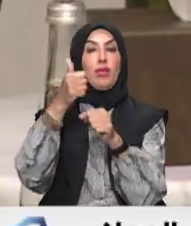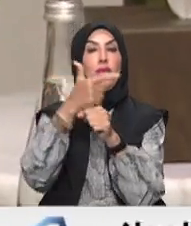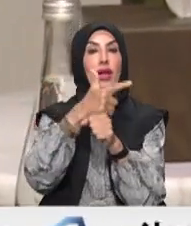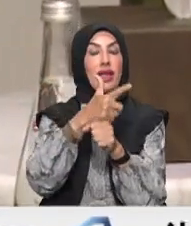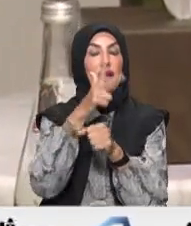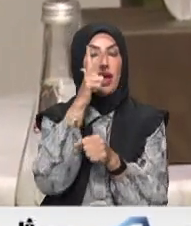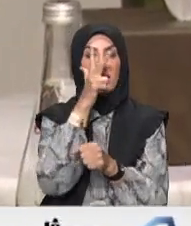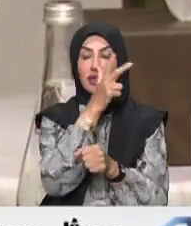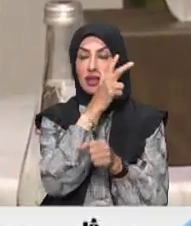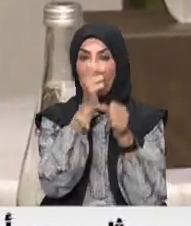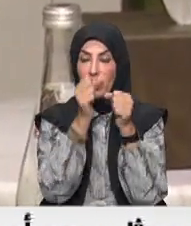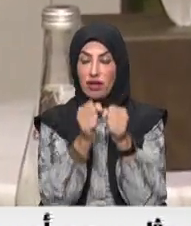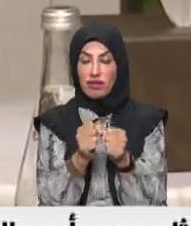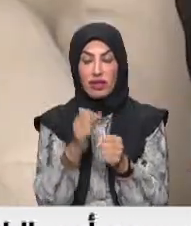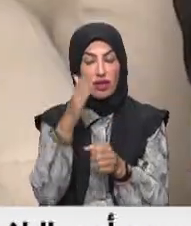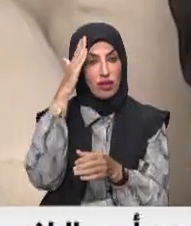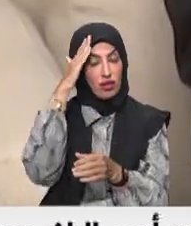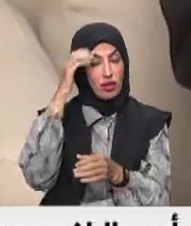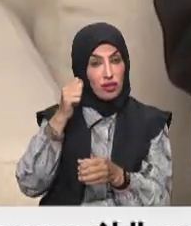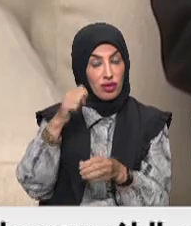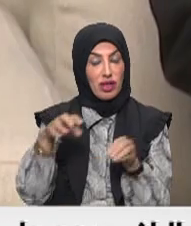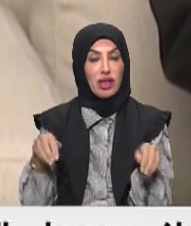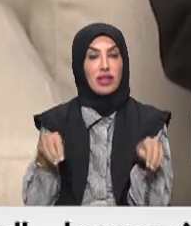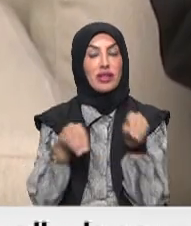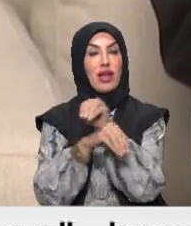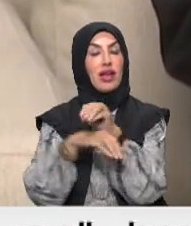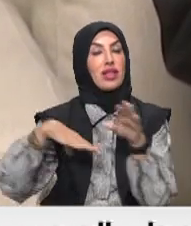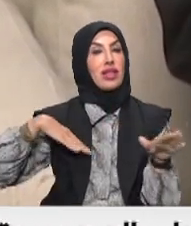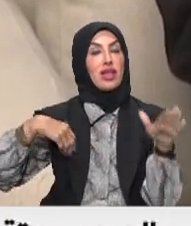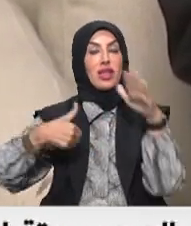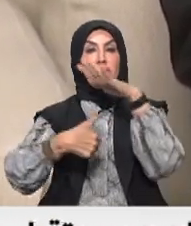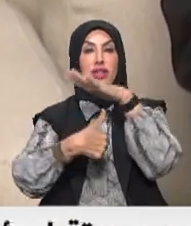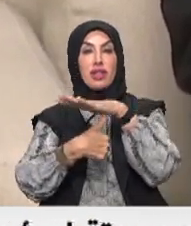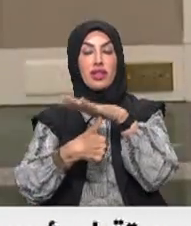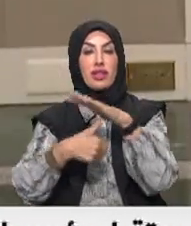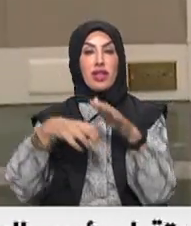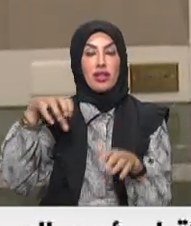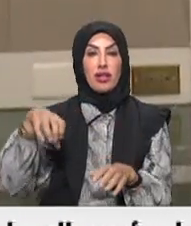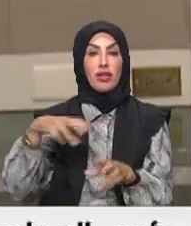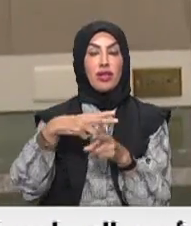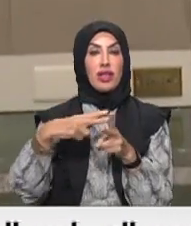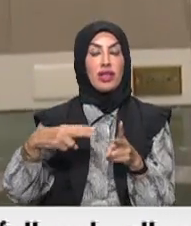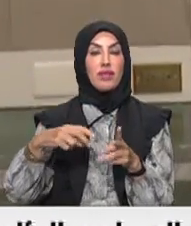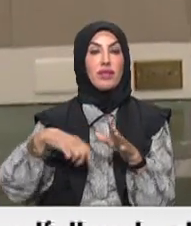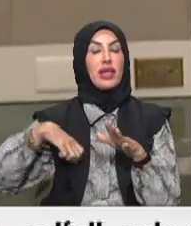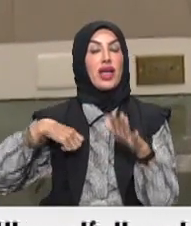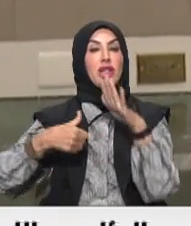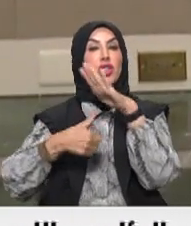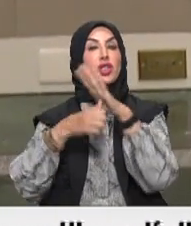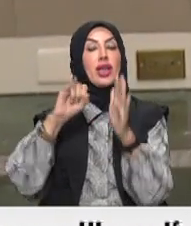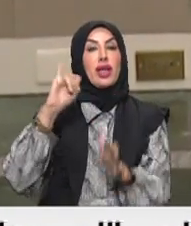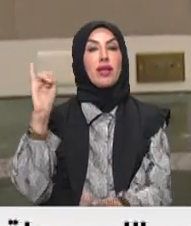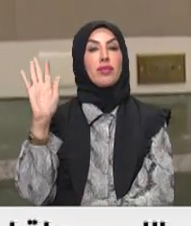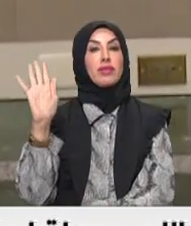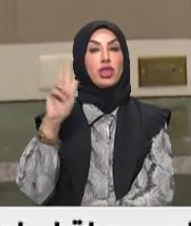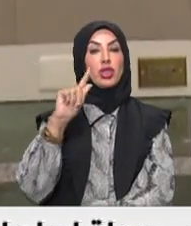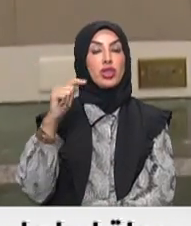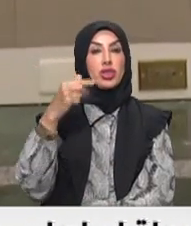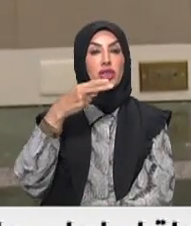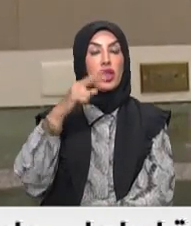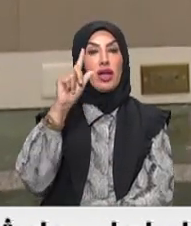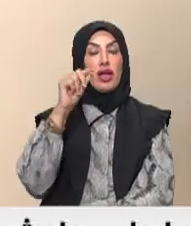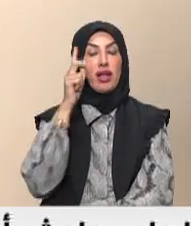حفظه الله تحيات حضره صاحب السمو امير البلاد الشيخ مشعل الاحمد الجابر الصباح